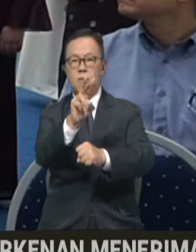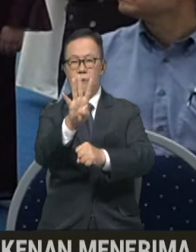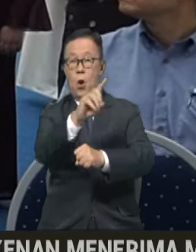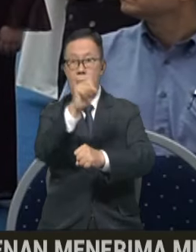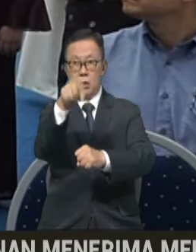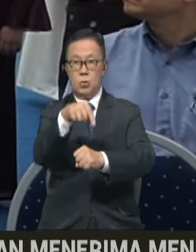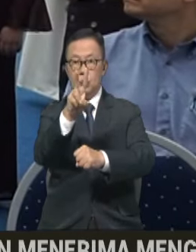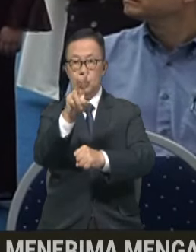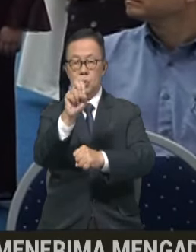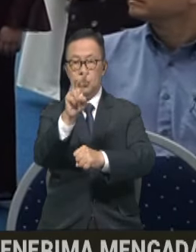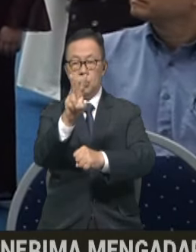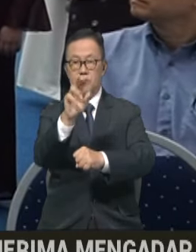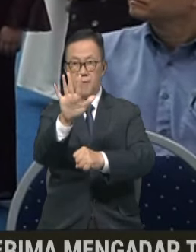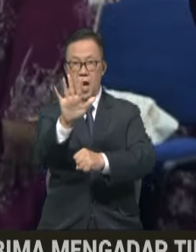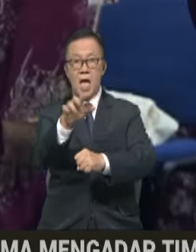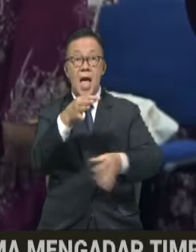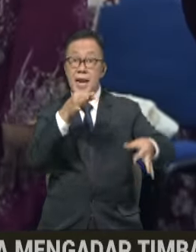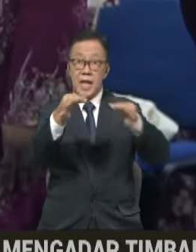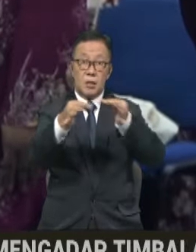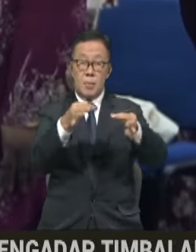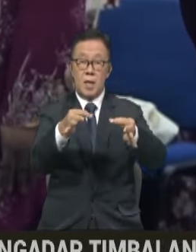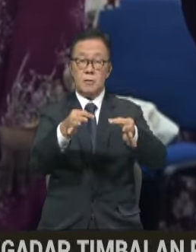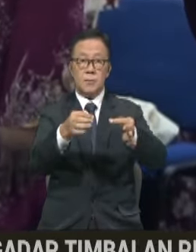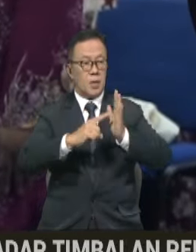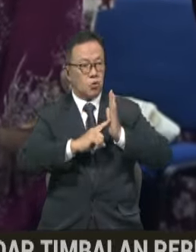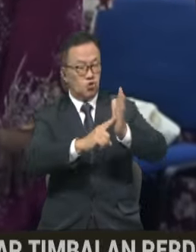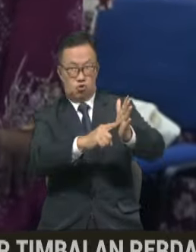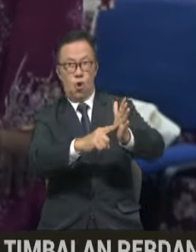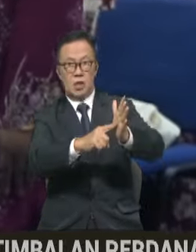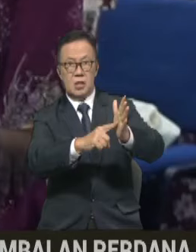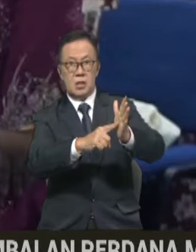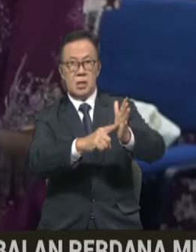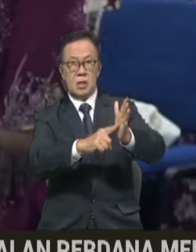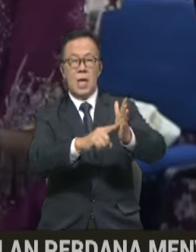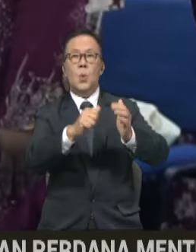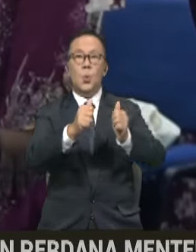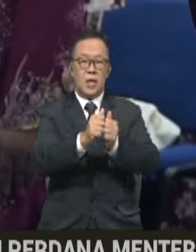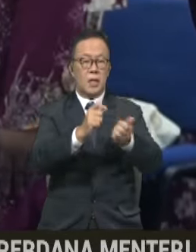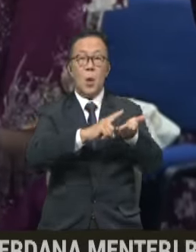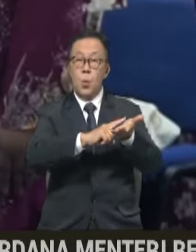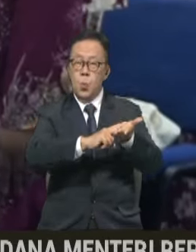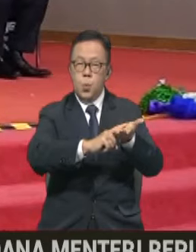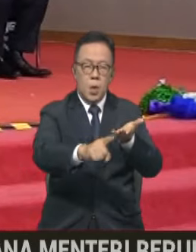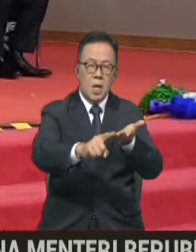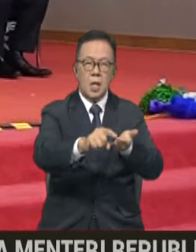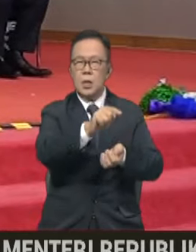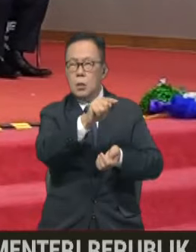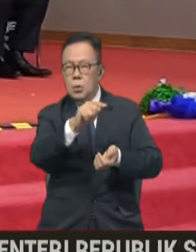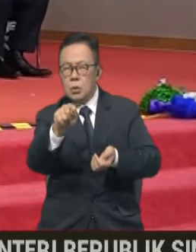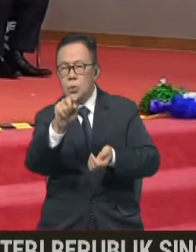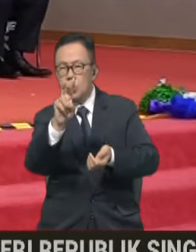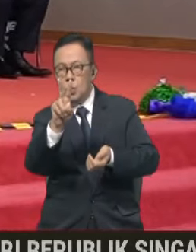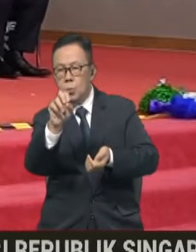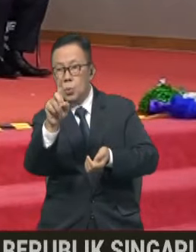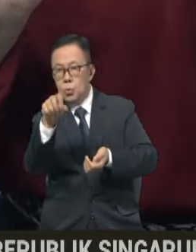2024-2025. Ucapan khas Naib Chancellor menandakan bermulanya Minggu Orientasi yang diadakan sehingga 20 Julai